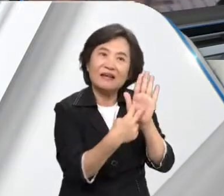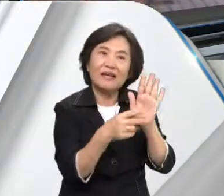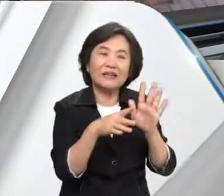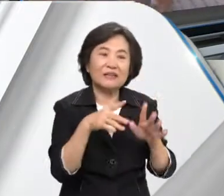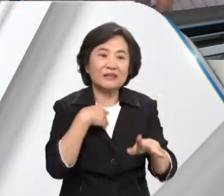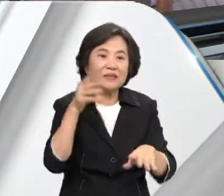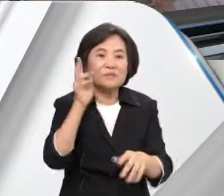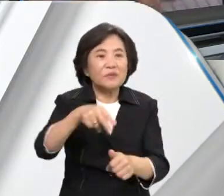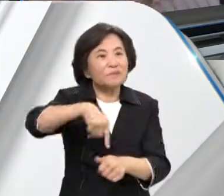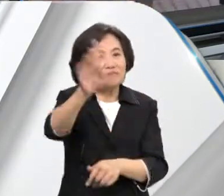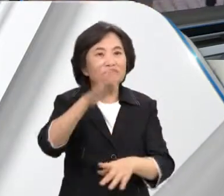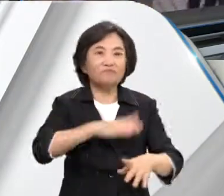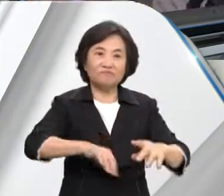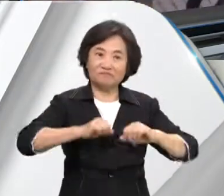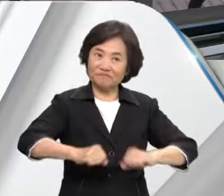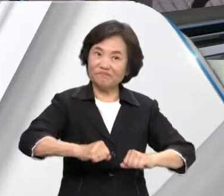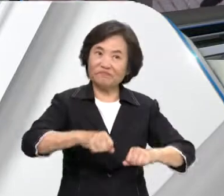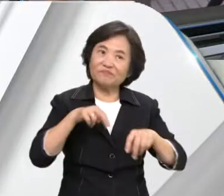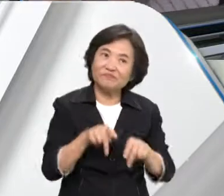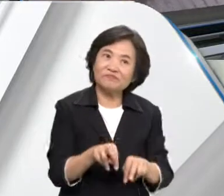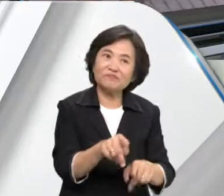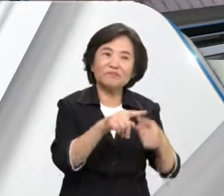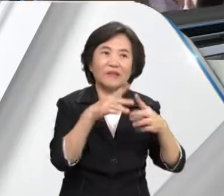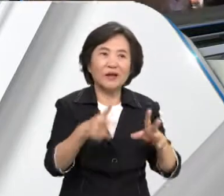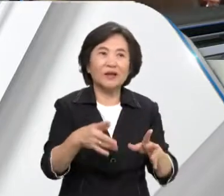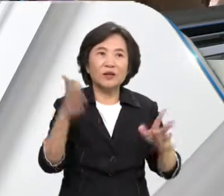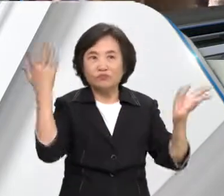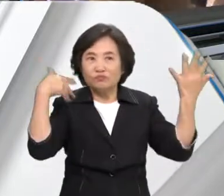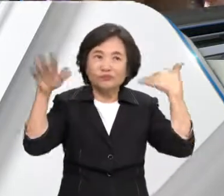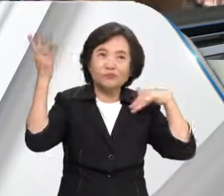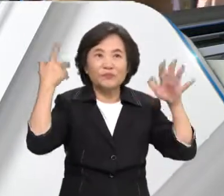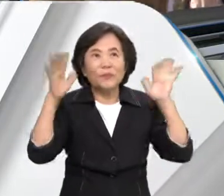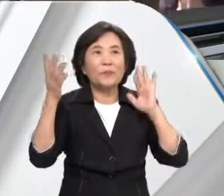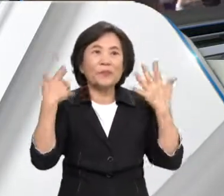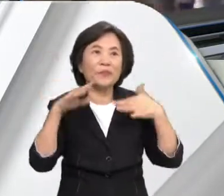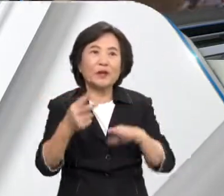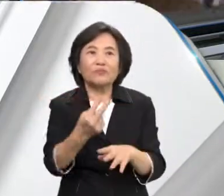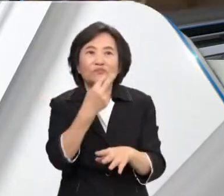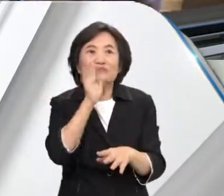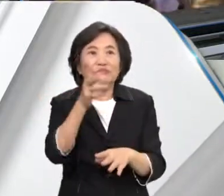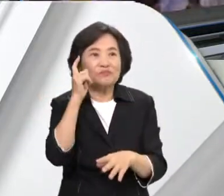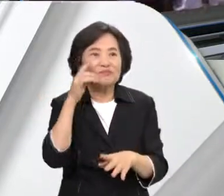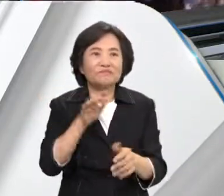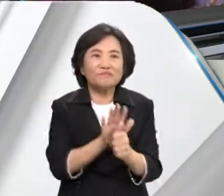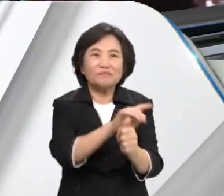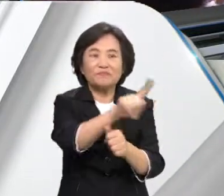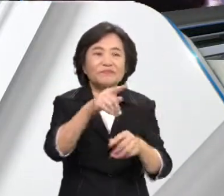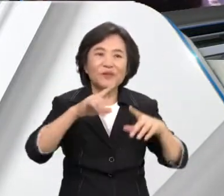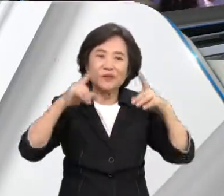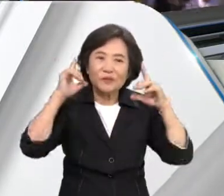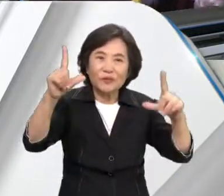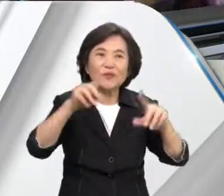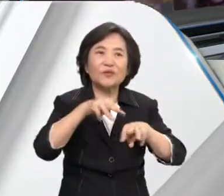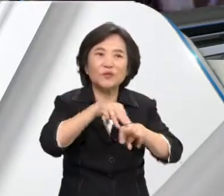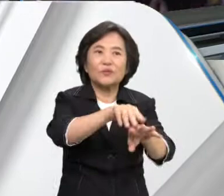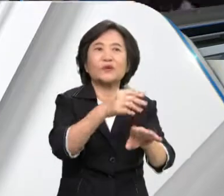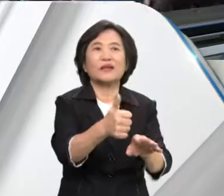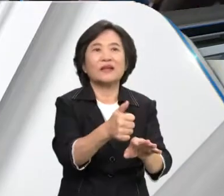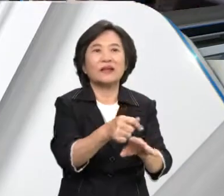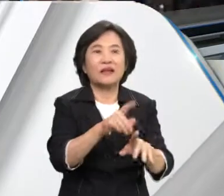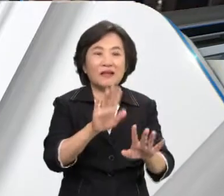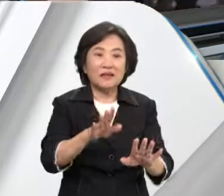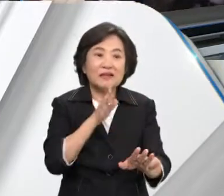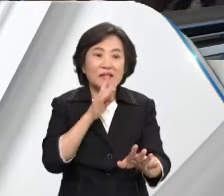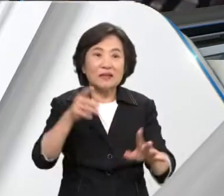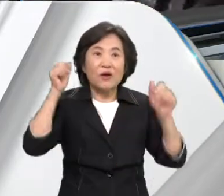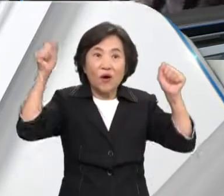例，给他头一摆前年用强行就让 party 来的发动鼓励市民行到户外去。其中